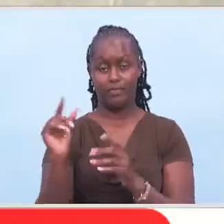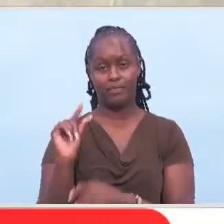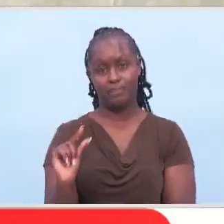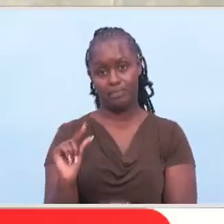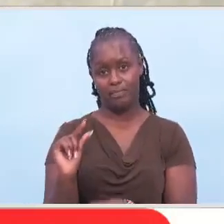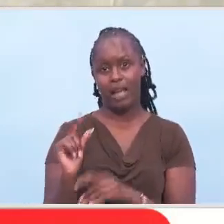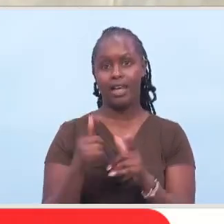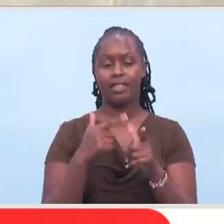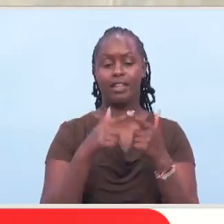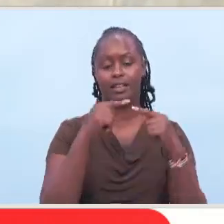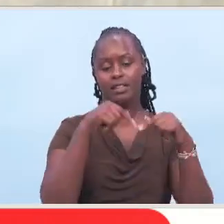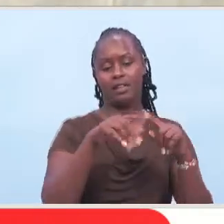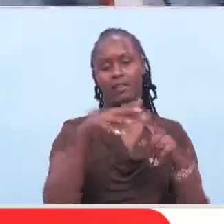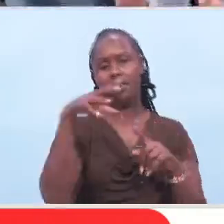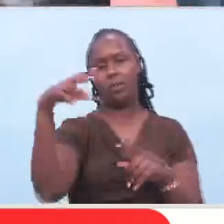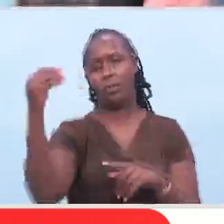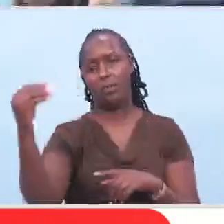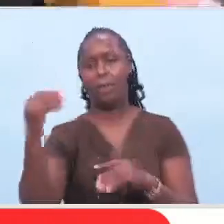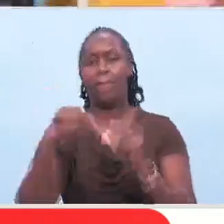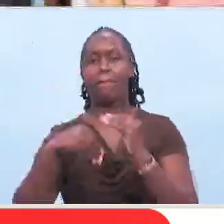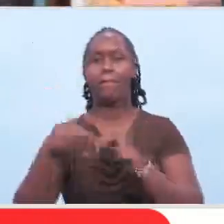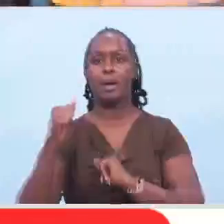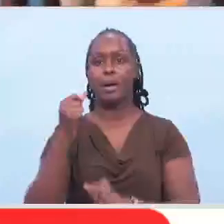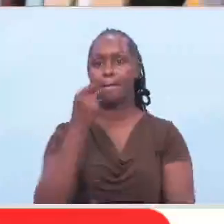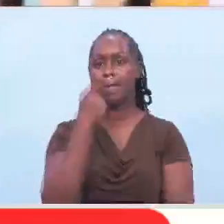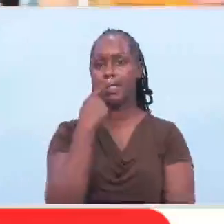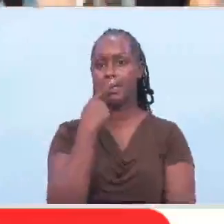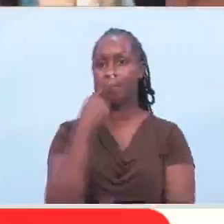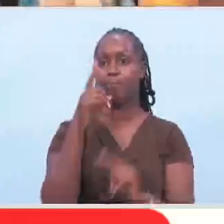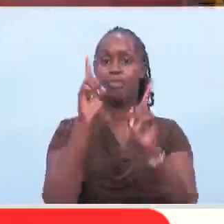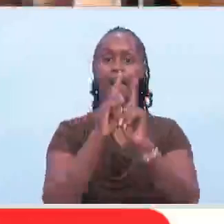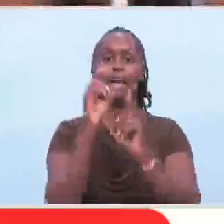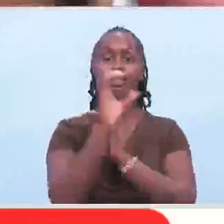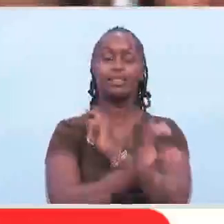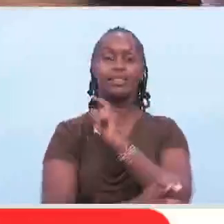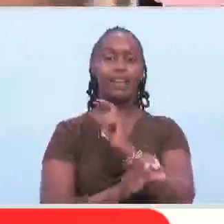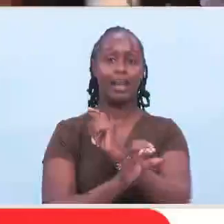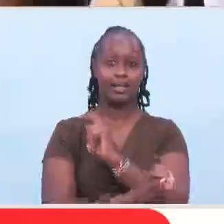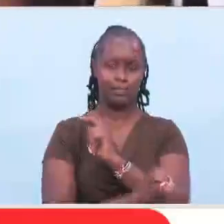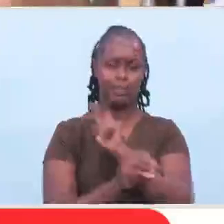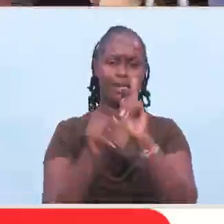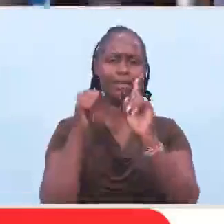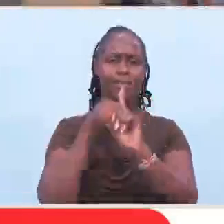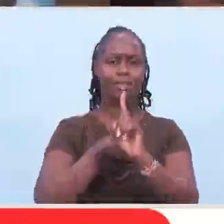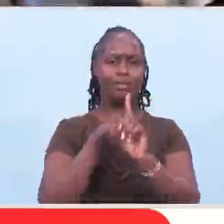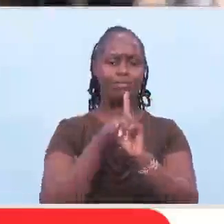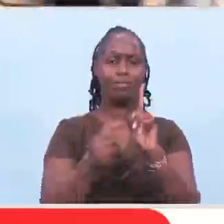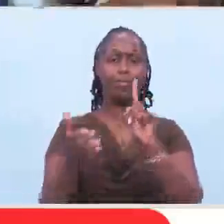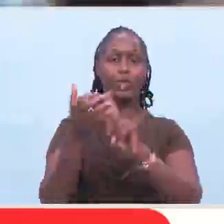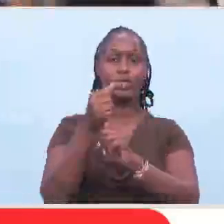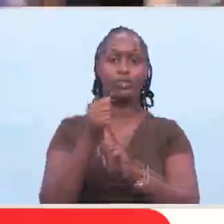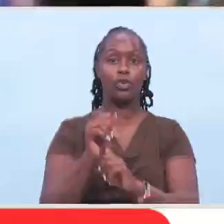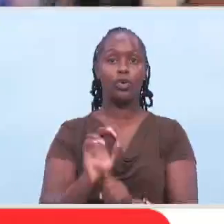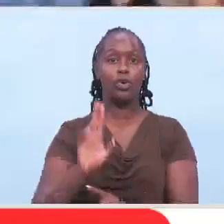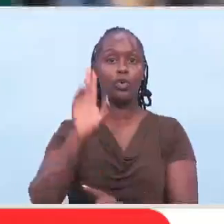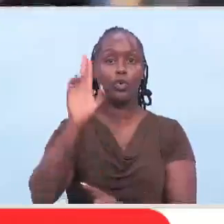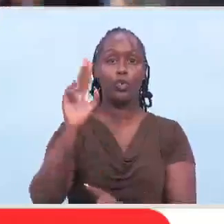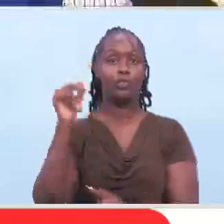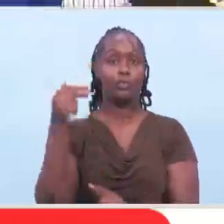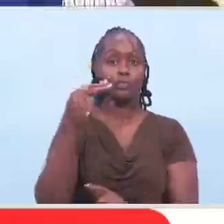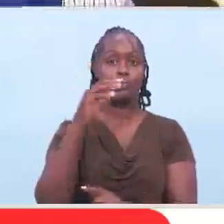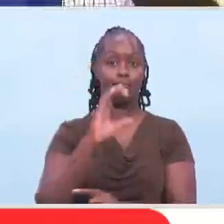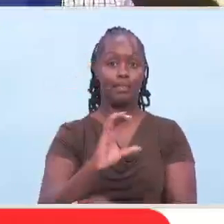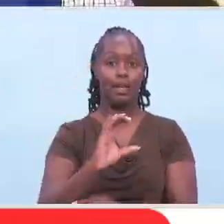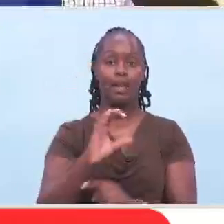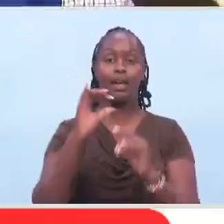ataenda kutafuta hiyo madawa. As the country gears up to achieve universal health coverage, they observe that there